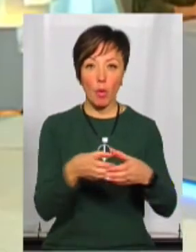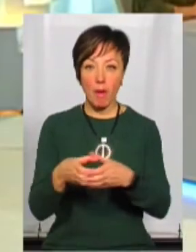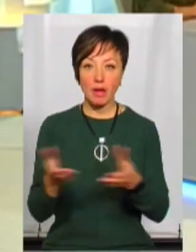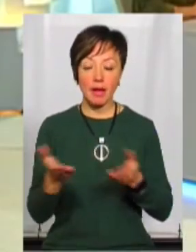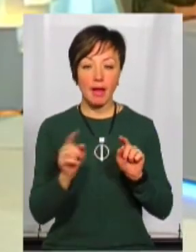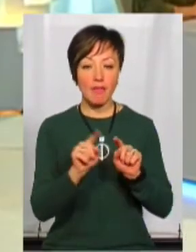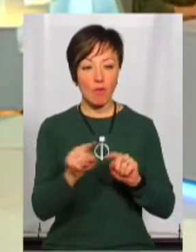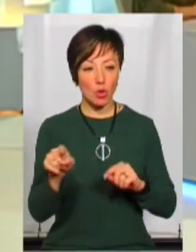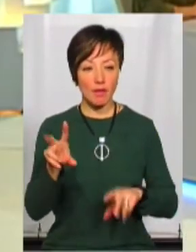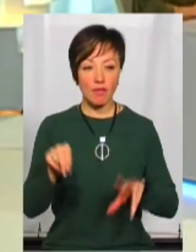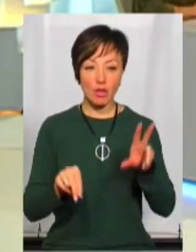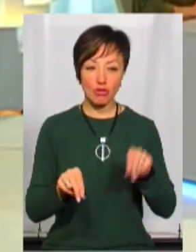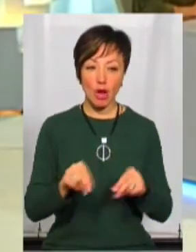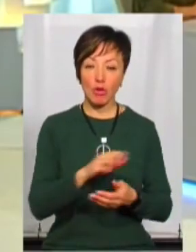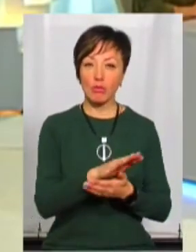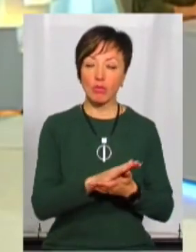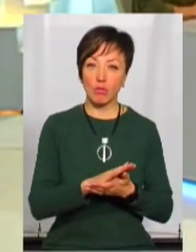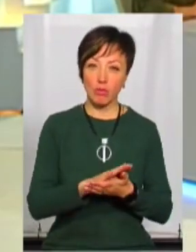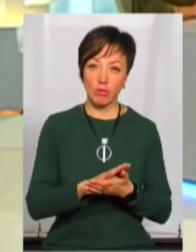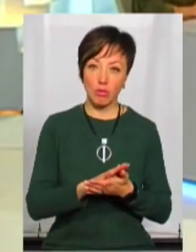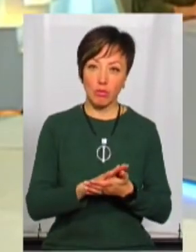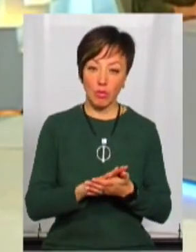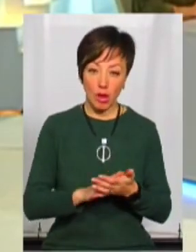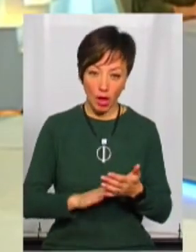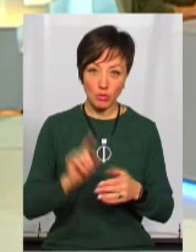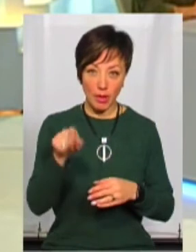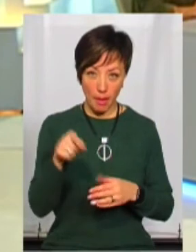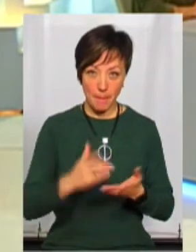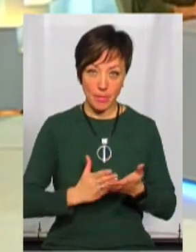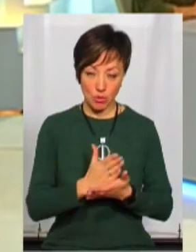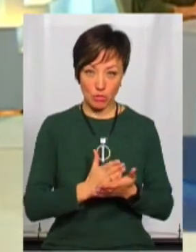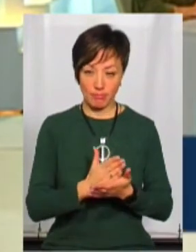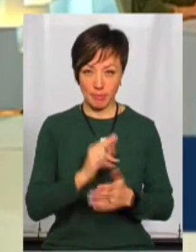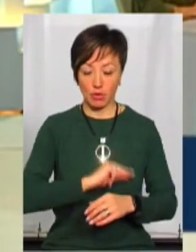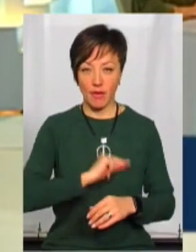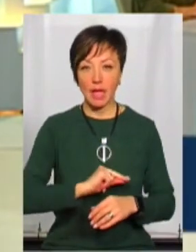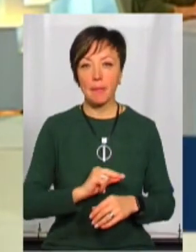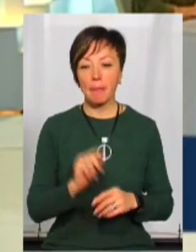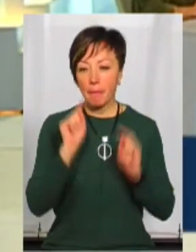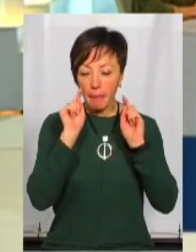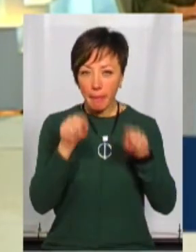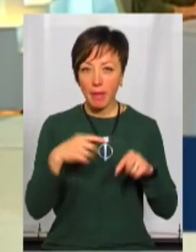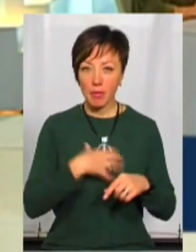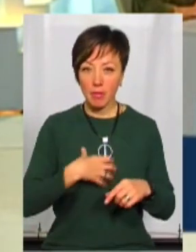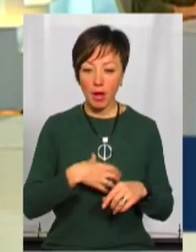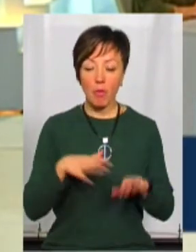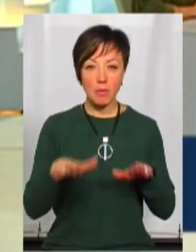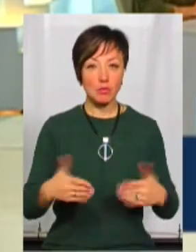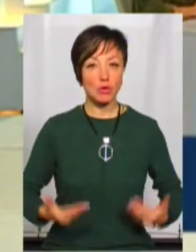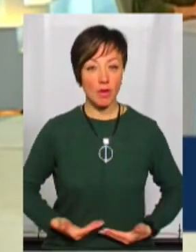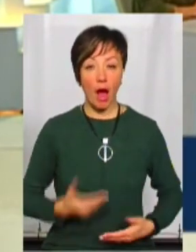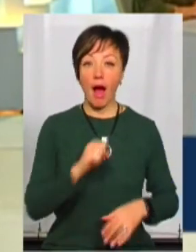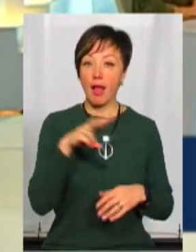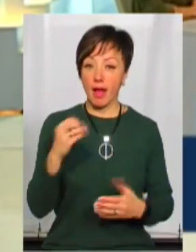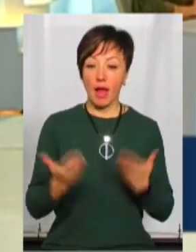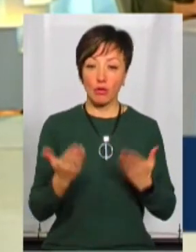вони вважають в подальшому проходити там службу. Ну, пріоритет був, звичайно ж, по місцю проживання. Однак, якщо